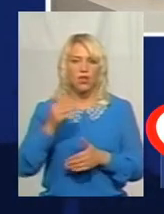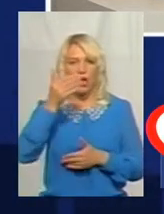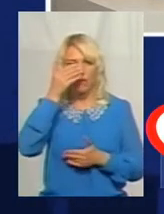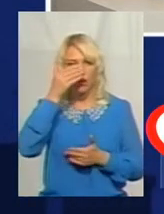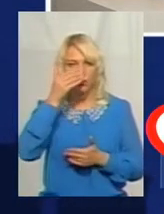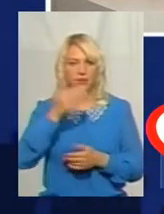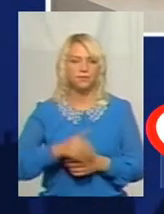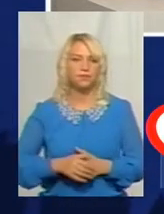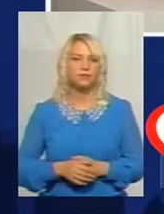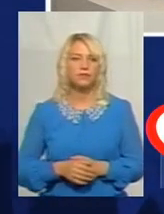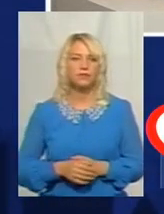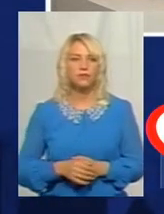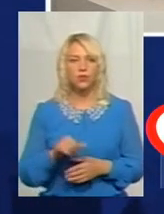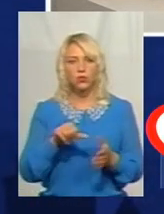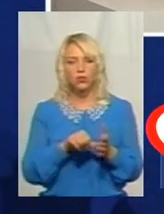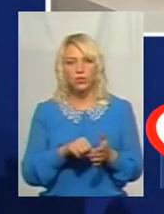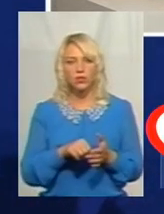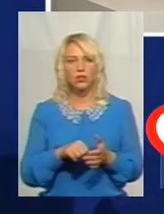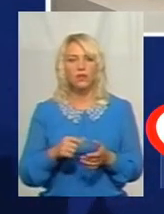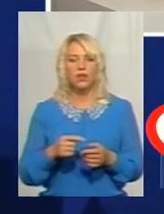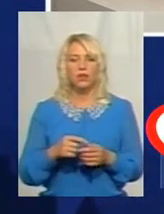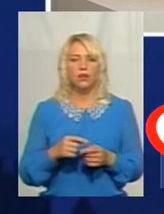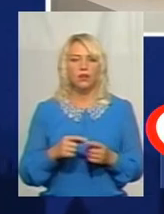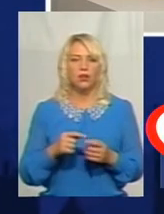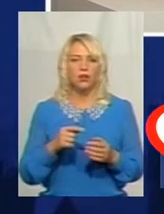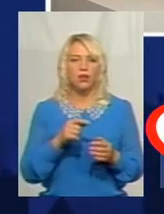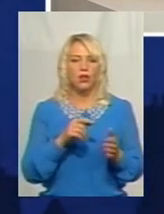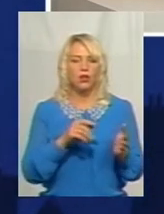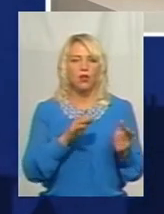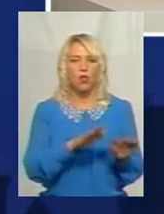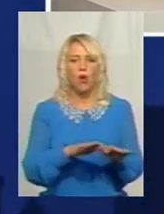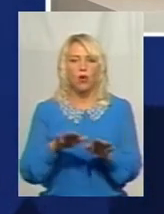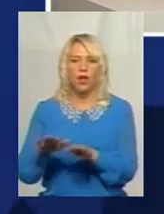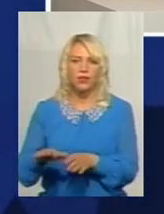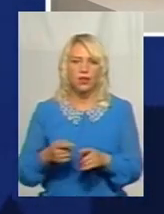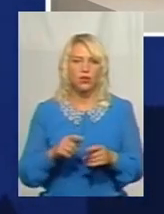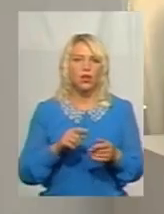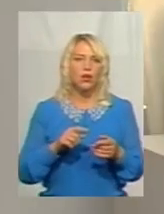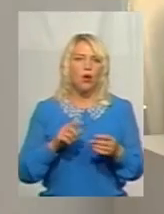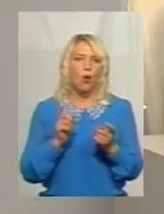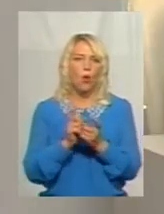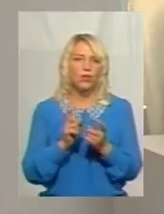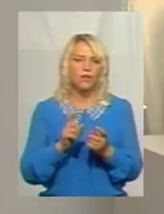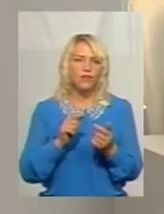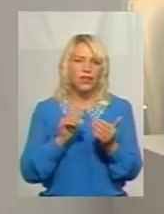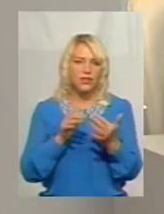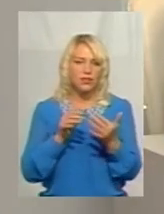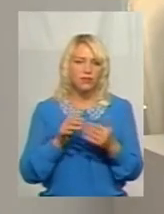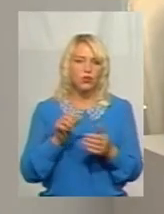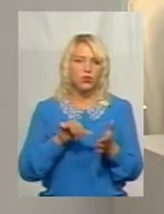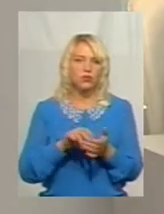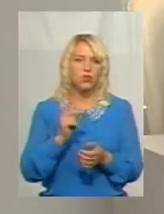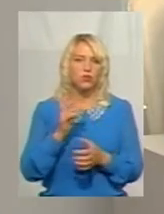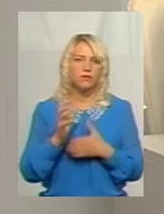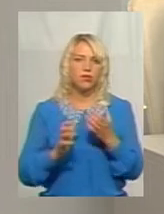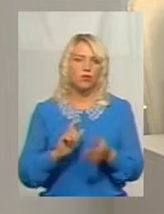і учасники локальних конфліктів, ну і учасники Другої світової війни.